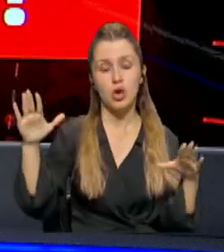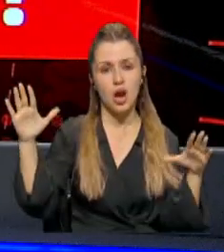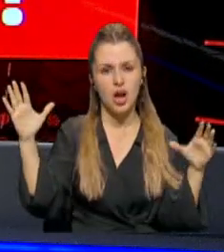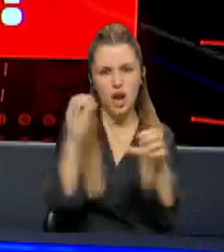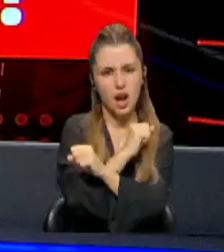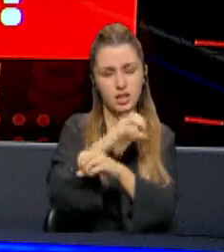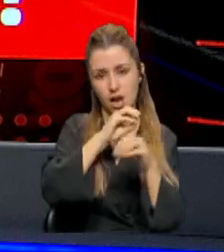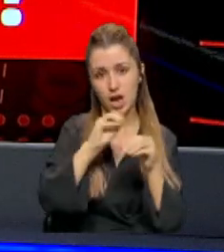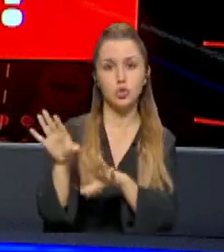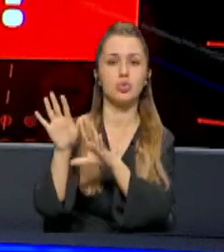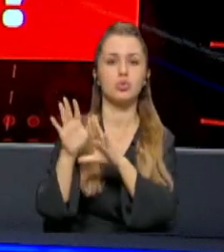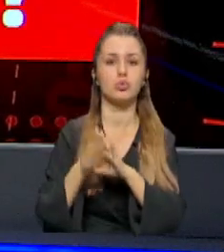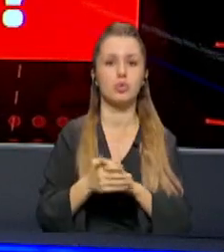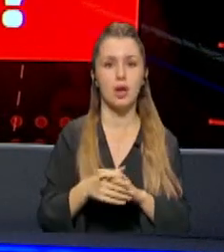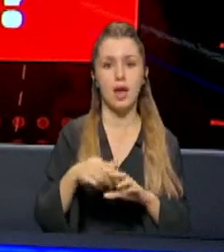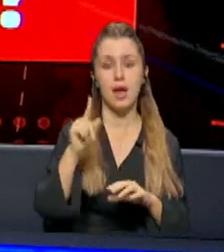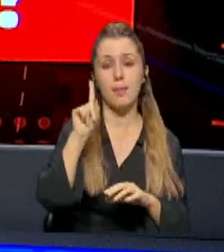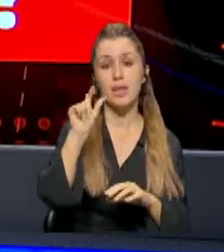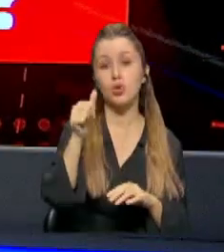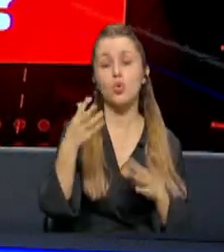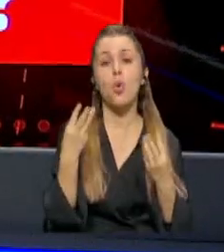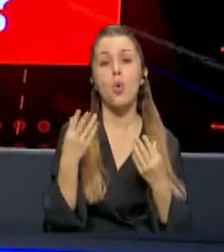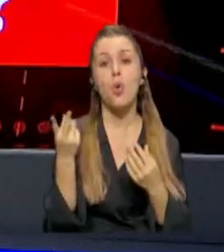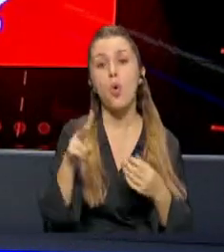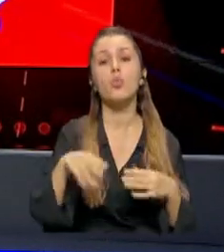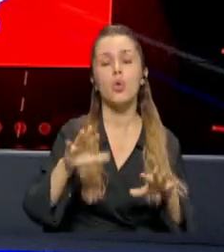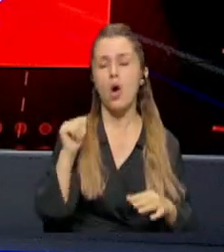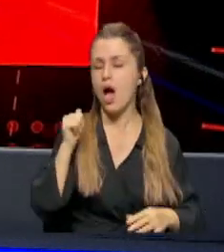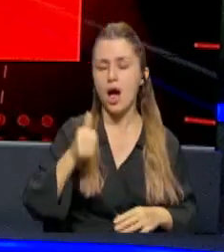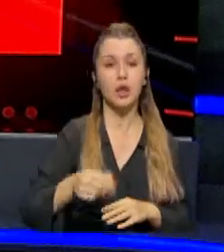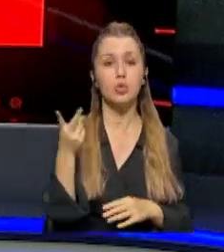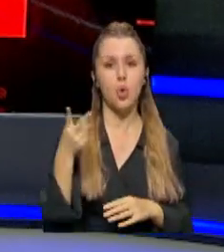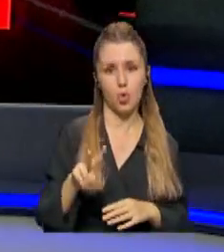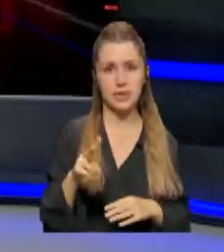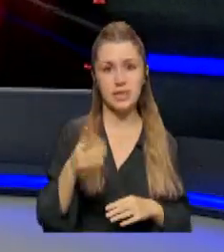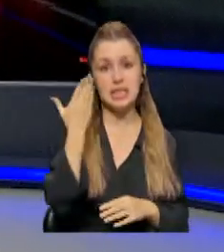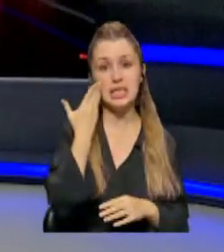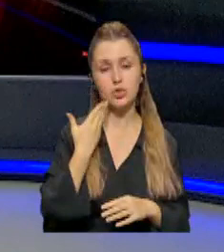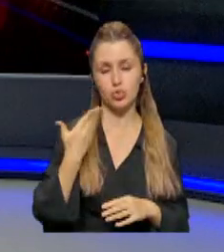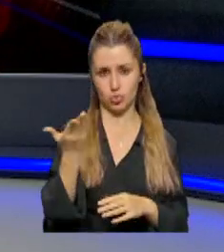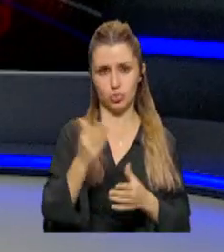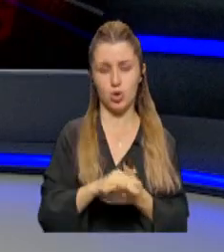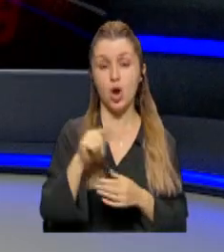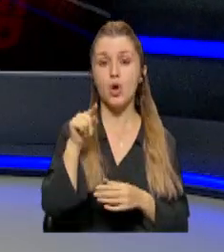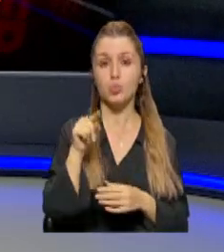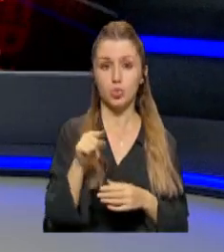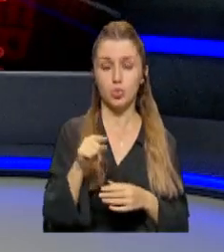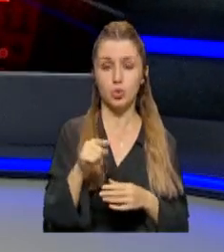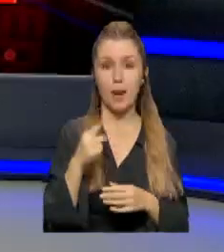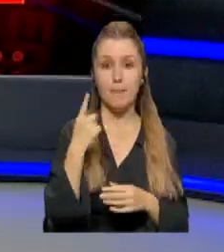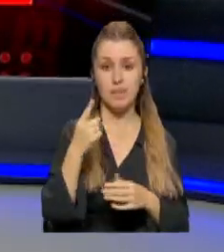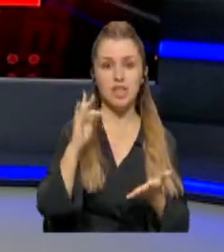kuyuya atıyorsunuz, bir gün ölmüyor. Her gün ölmesini izliyorsunuz. İşte bunun